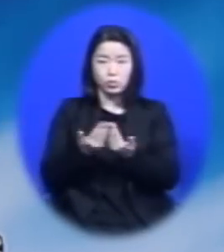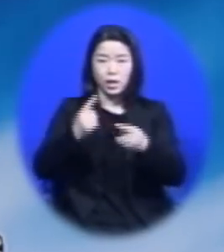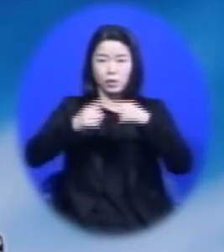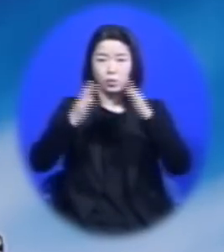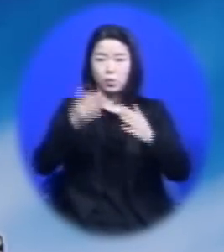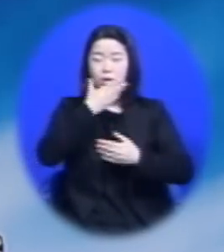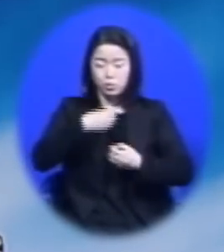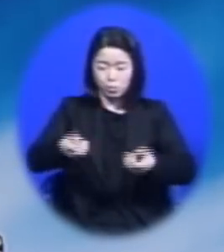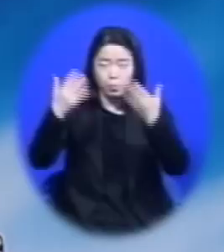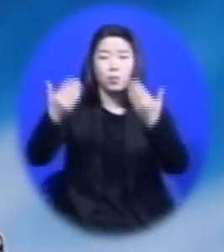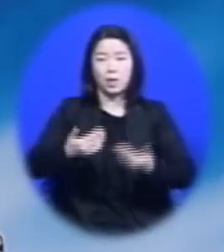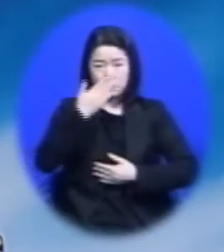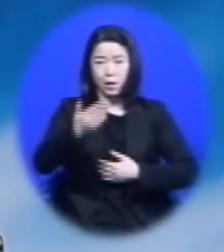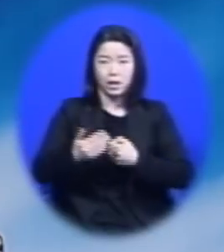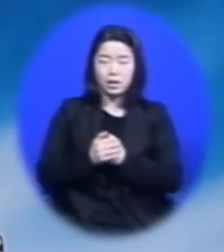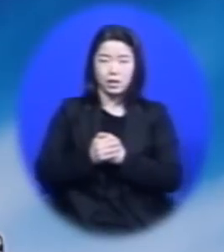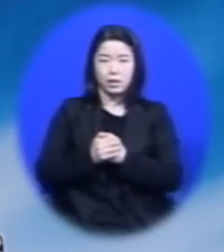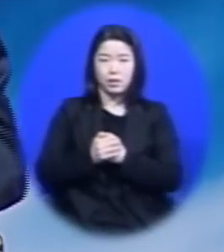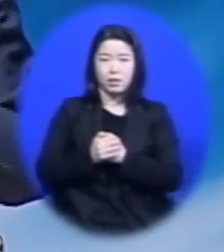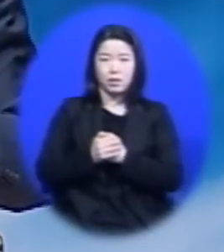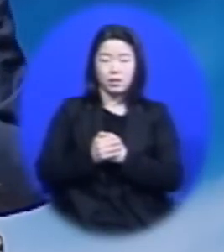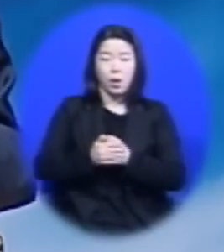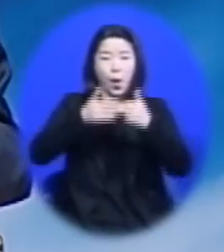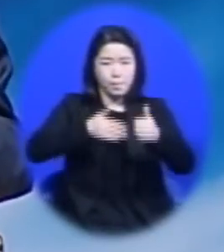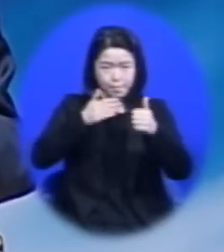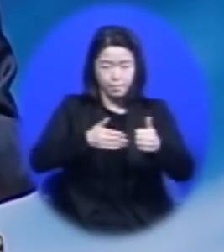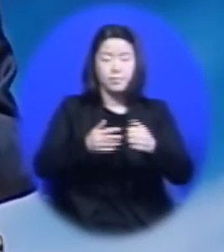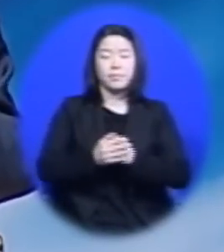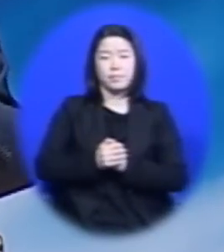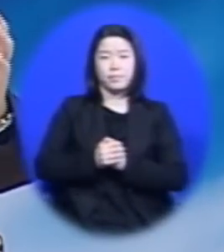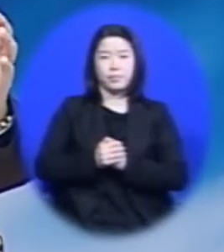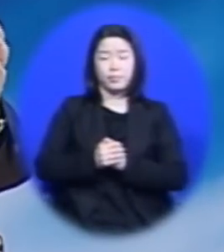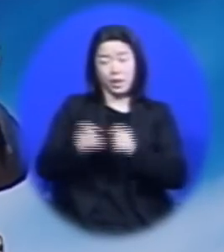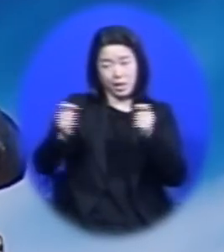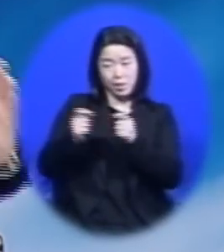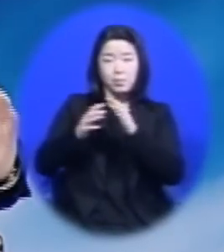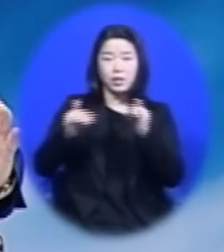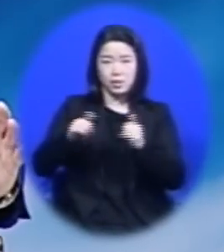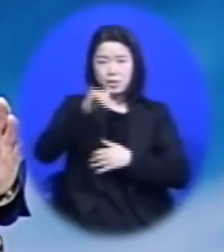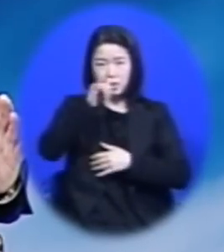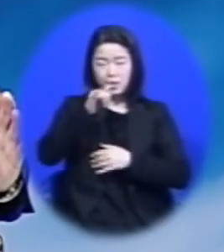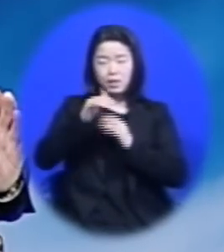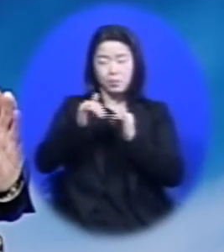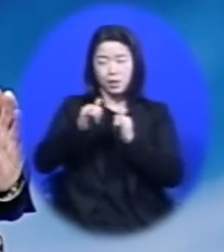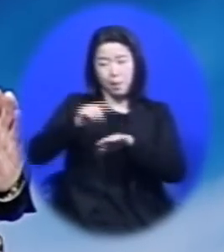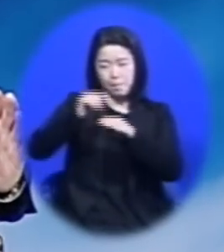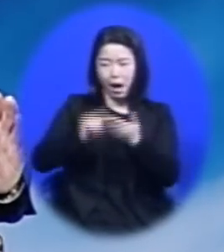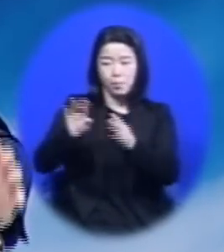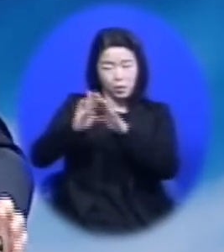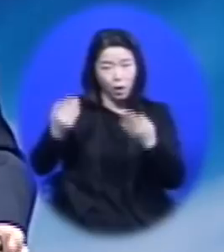축복을 받습니다 부탁드려요 옆에 있는 사람에게 마음을 여야